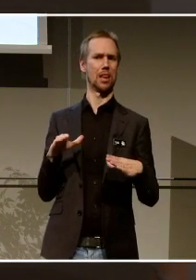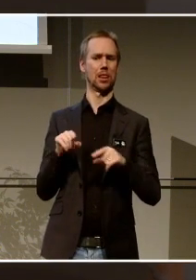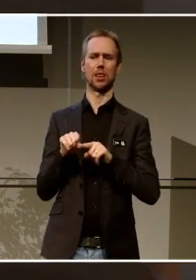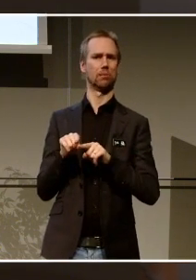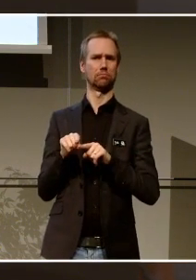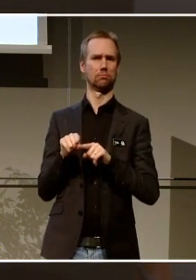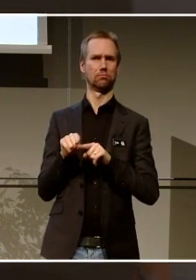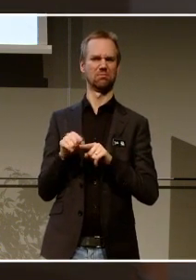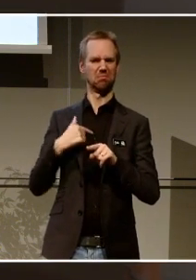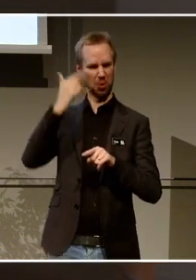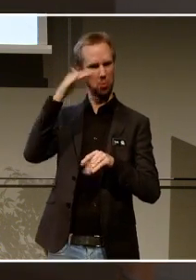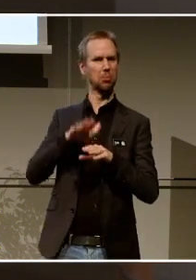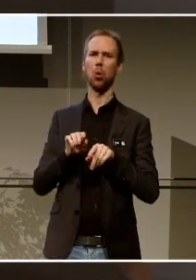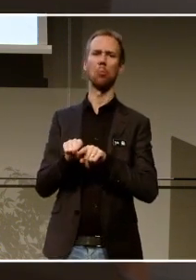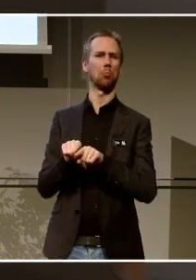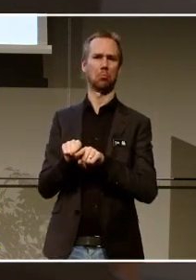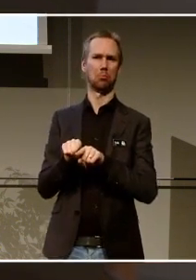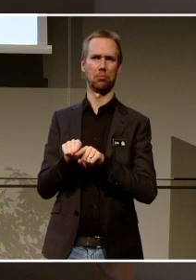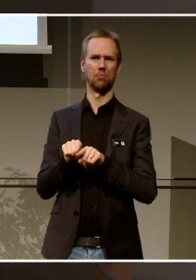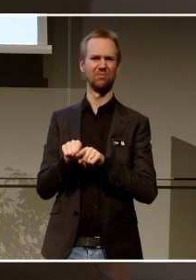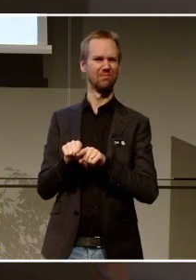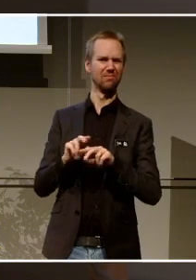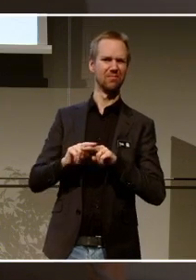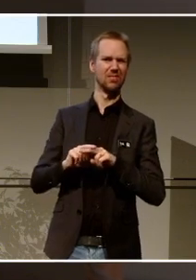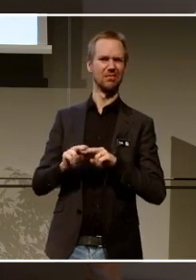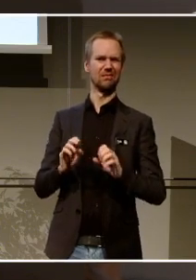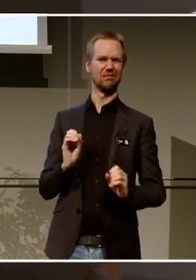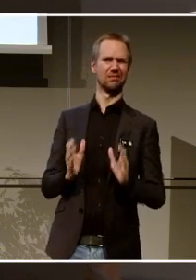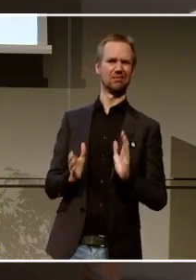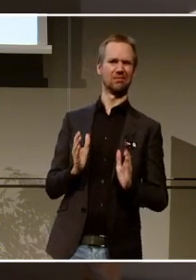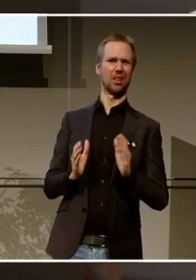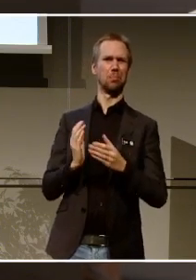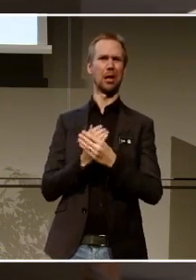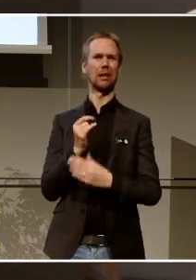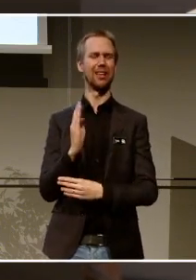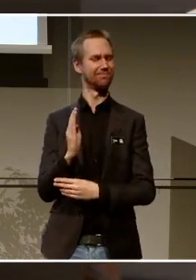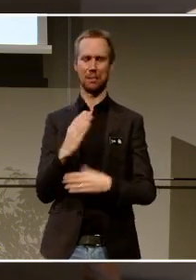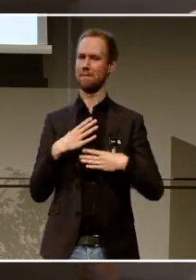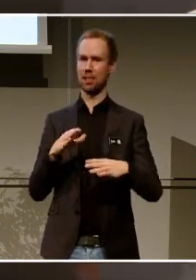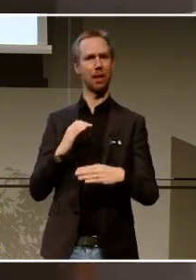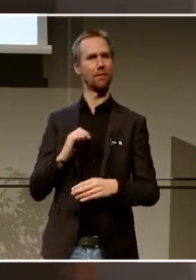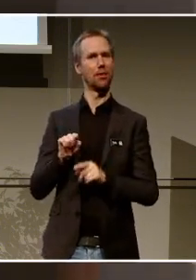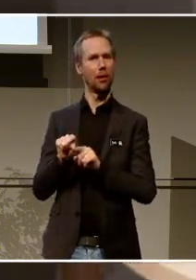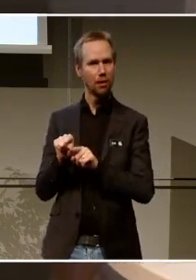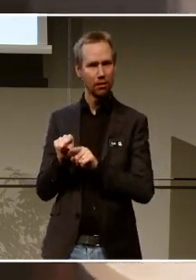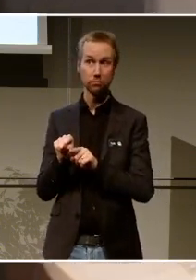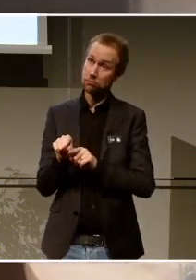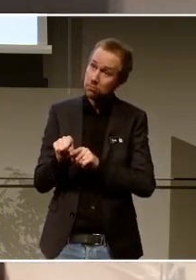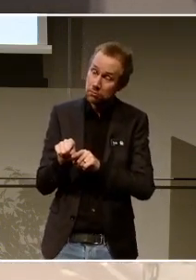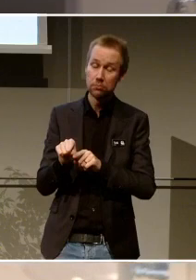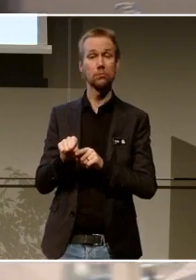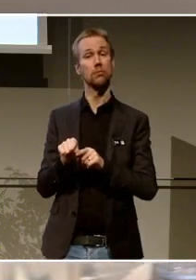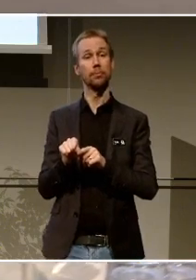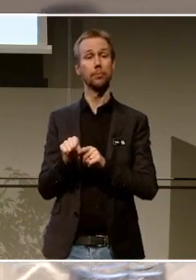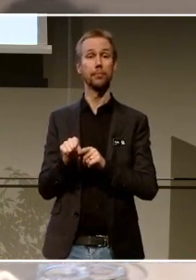del av, det där tror jag inte på. Det känns inte säkert med bank-ID så därför använder jag inte det. Men det kan också vara så att